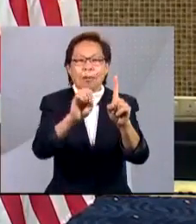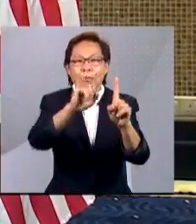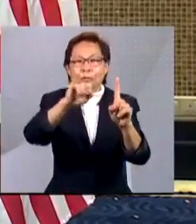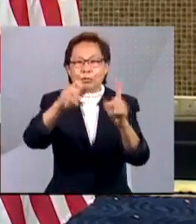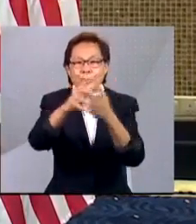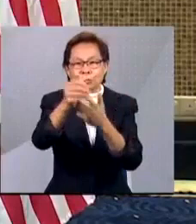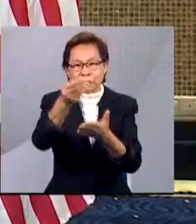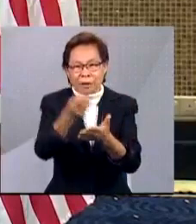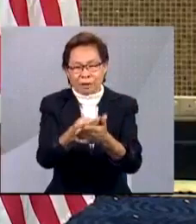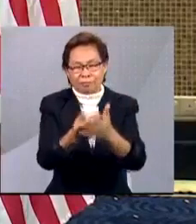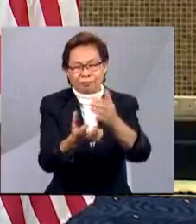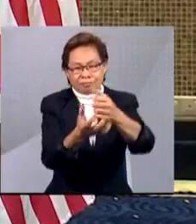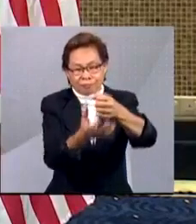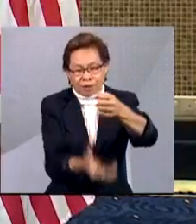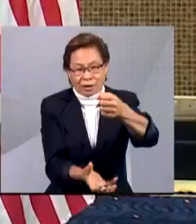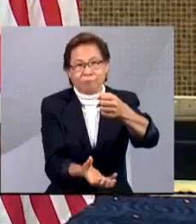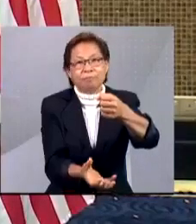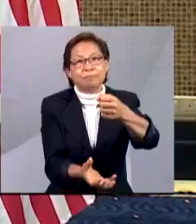RM140 juta.